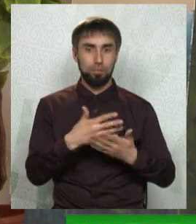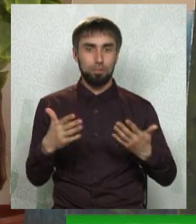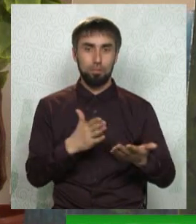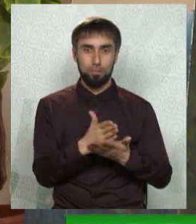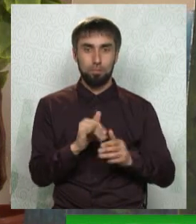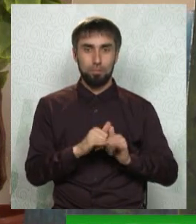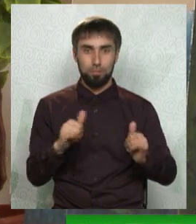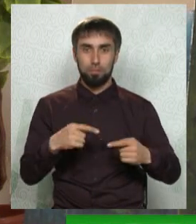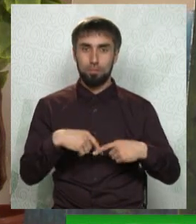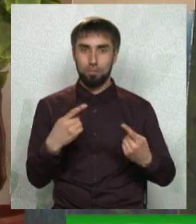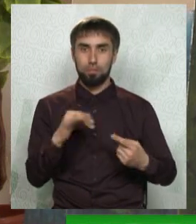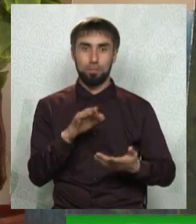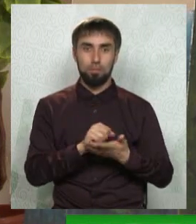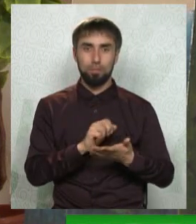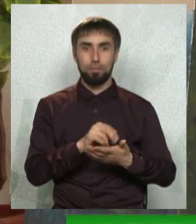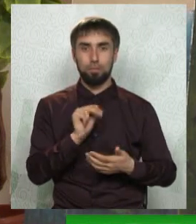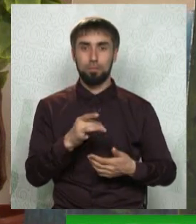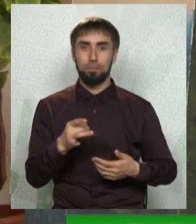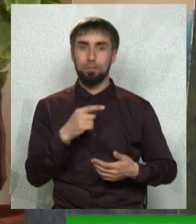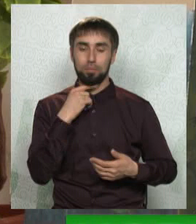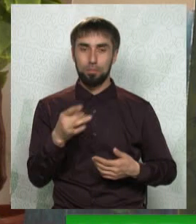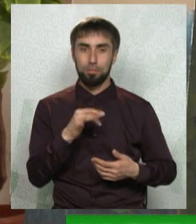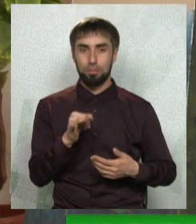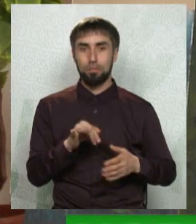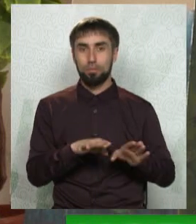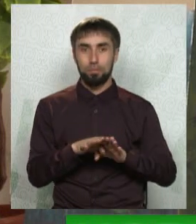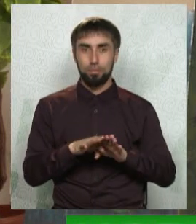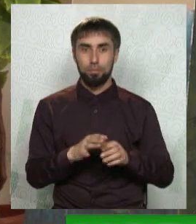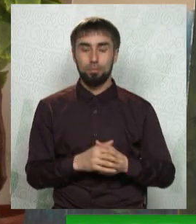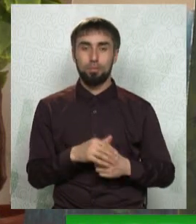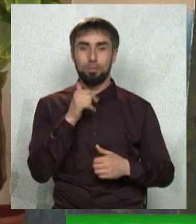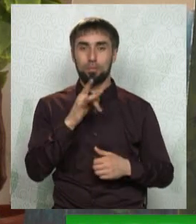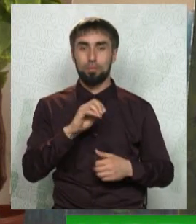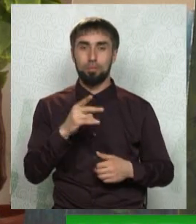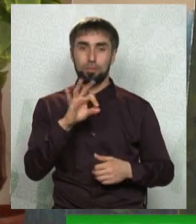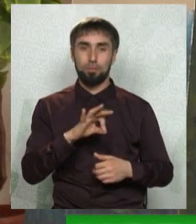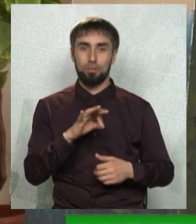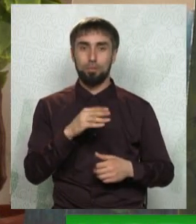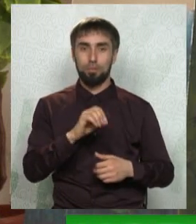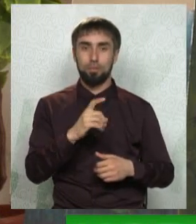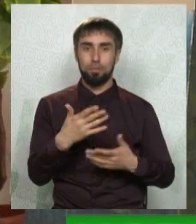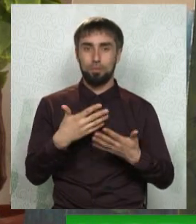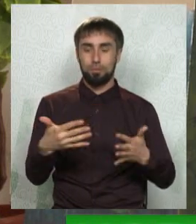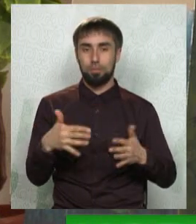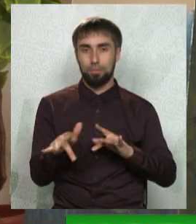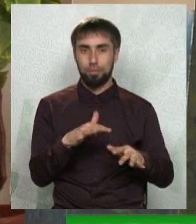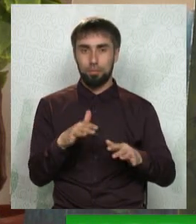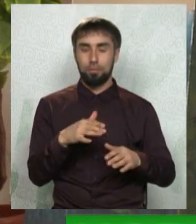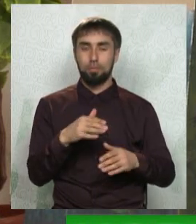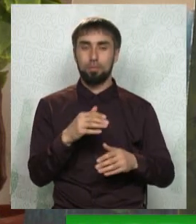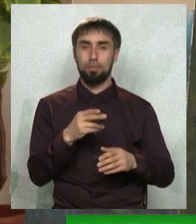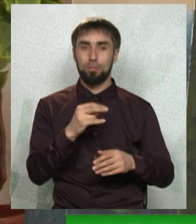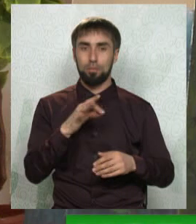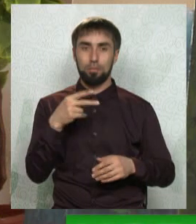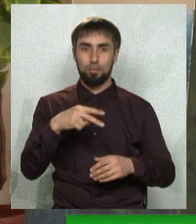отрасли деятельности, как республики, так и, соответственно, когда речь заходит о тех или иных мероприятиях. Конкретно на